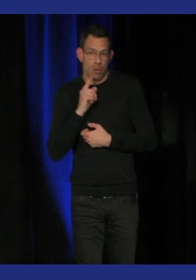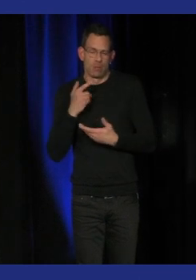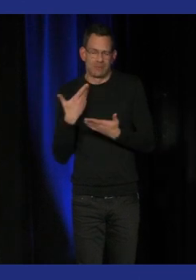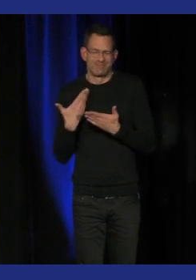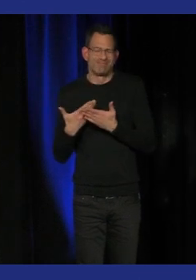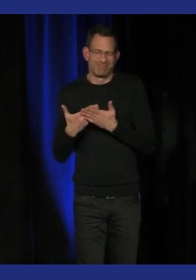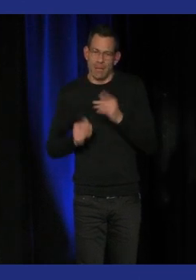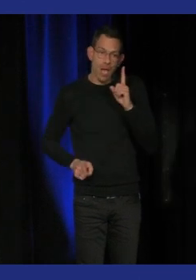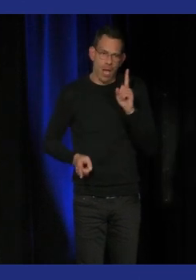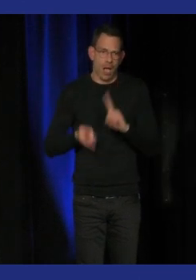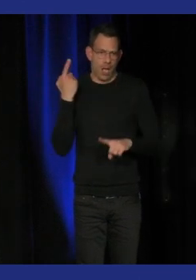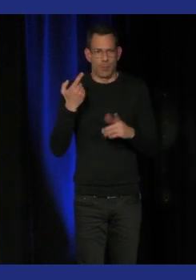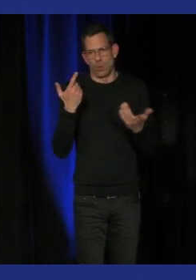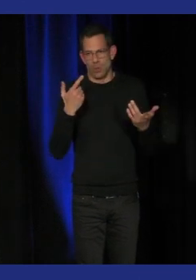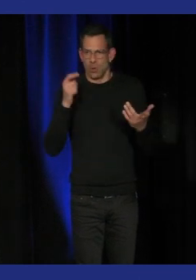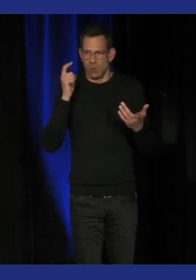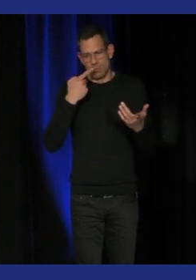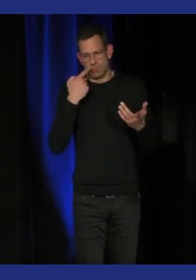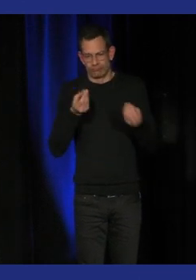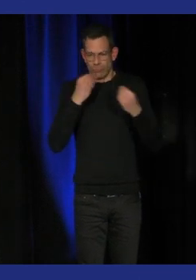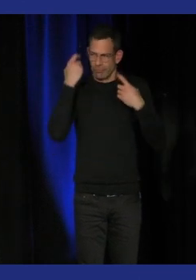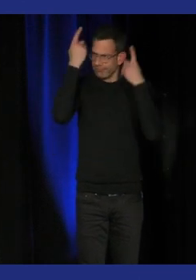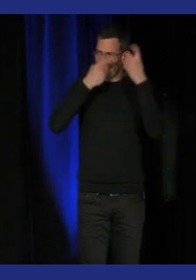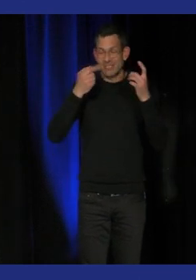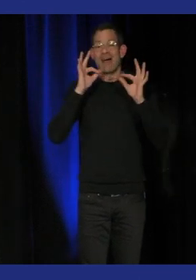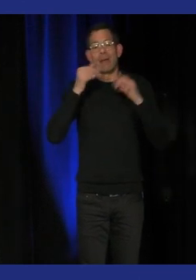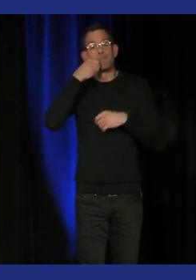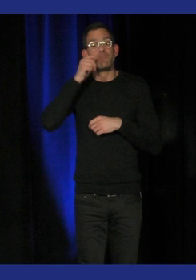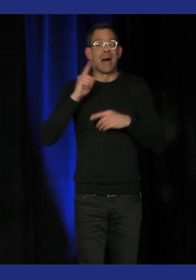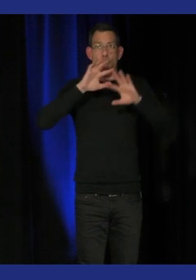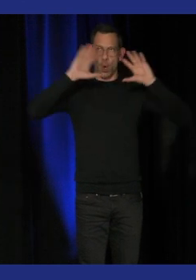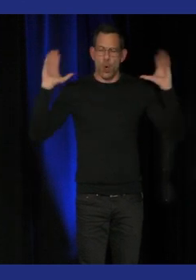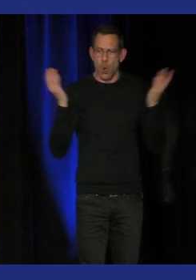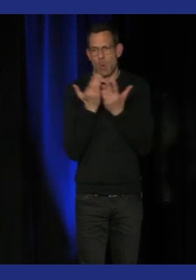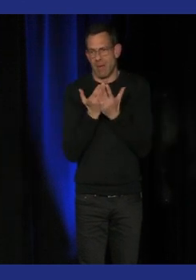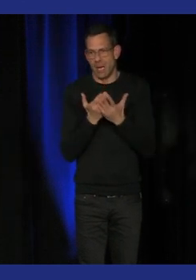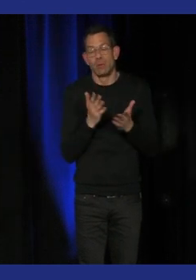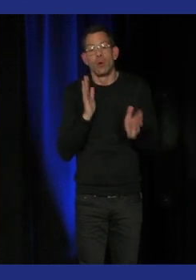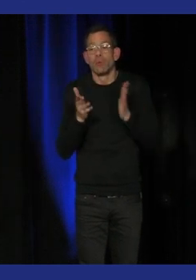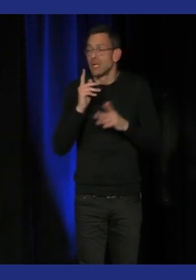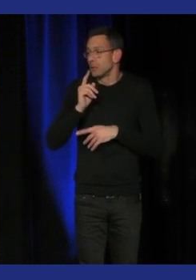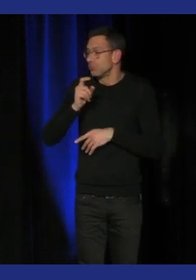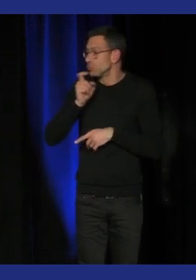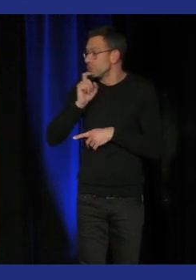penser aussi au-delà la parentalité dans son ensemble. Je pense qu'on y reviendra peut-être dans la discussion.